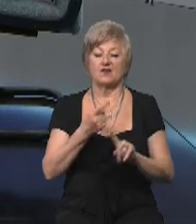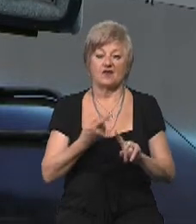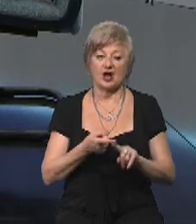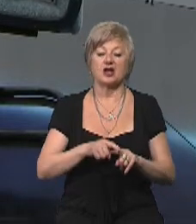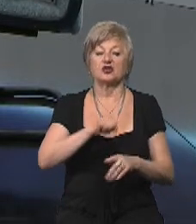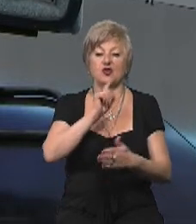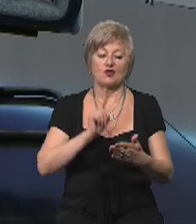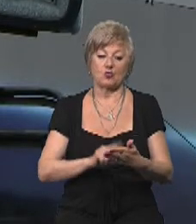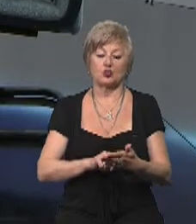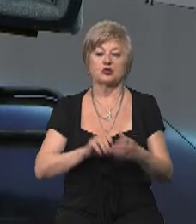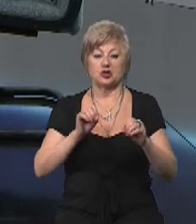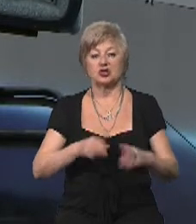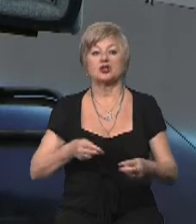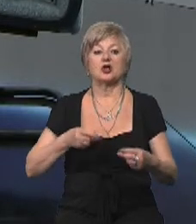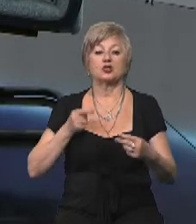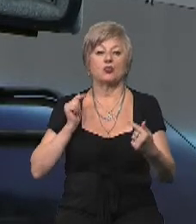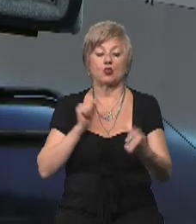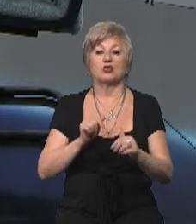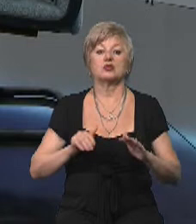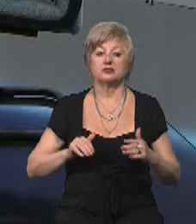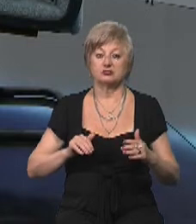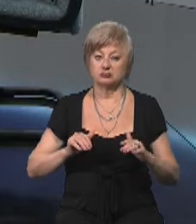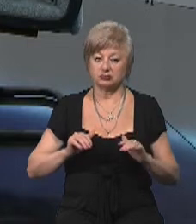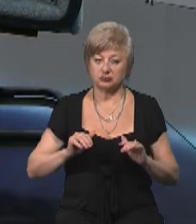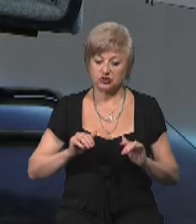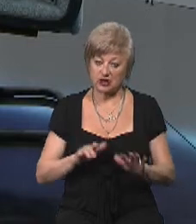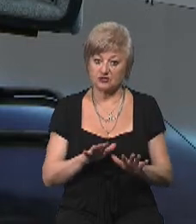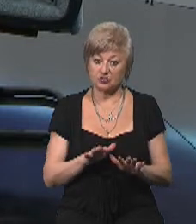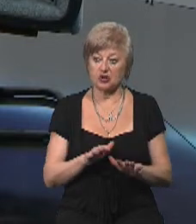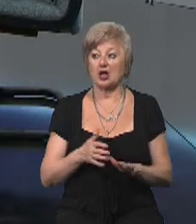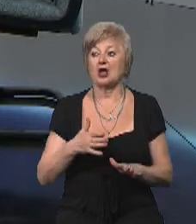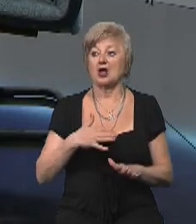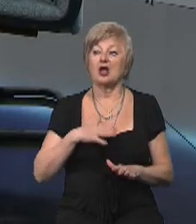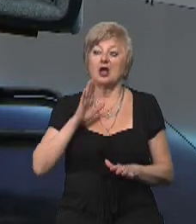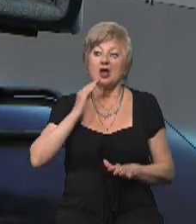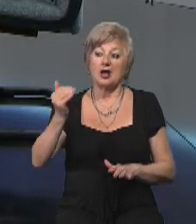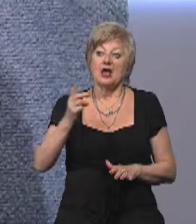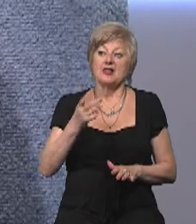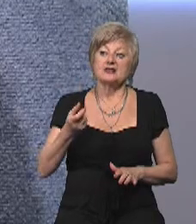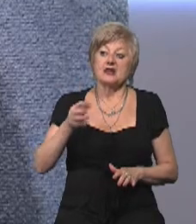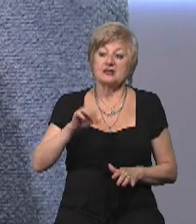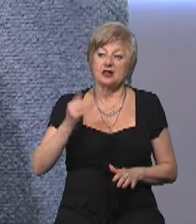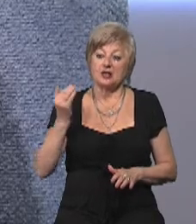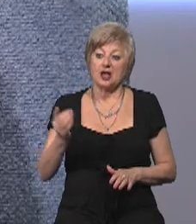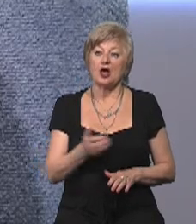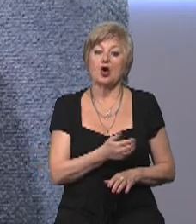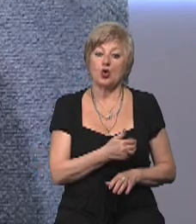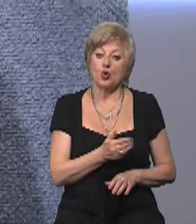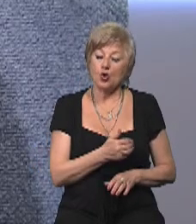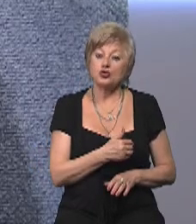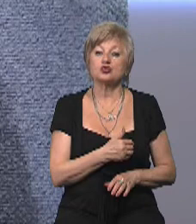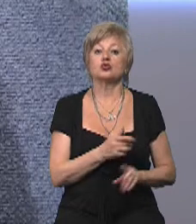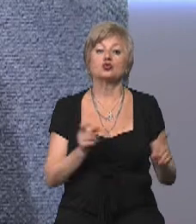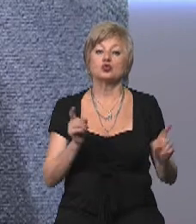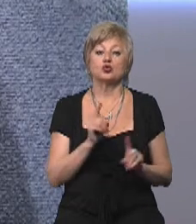так протидіяти їй. Так. Дякую. Я, користуючись нагодою, що тут є пані Анастасія, хочу, щоб